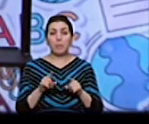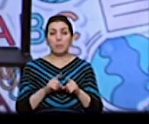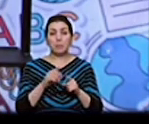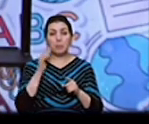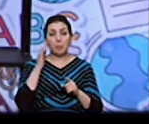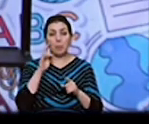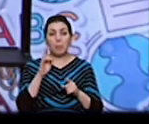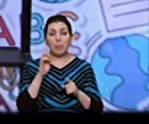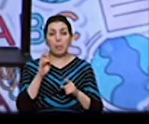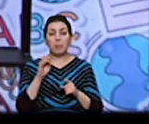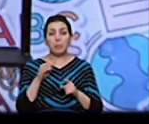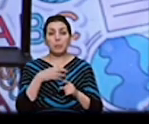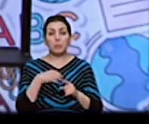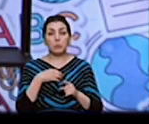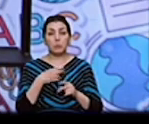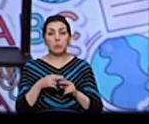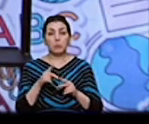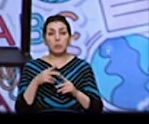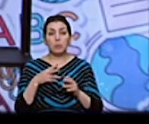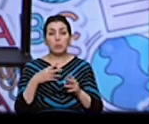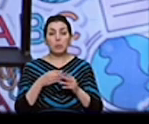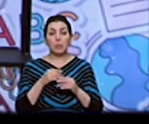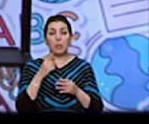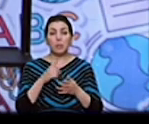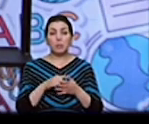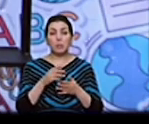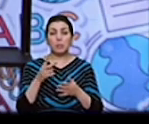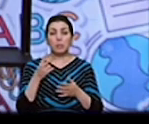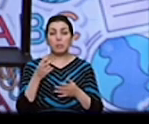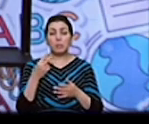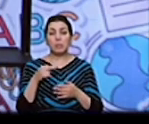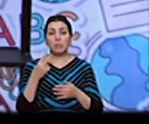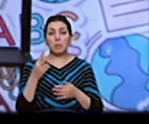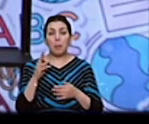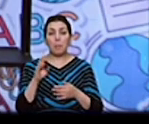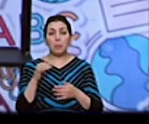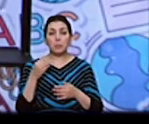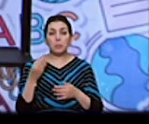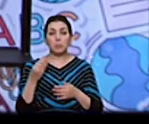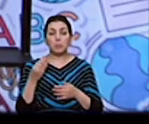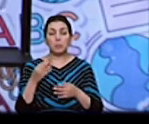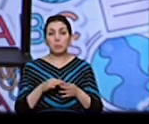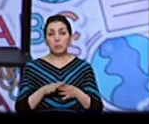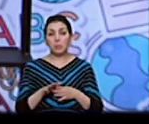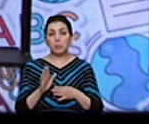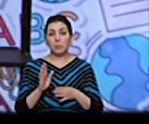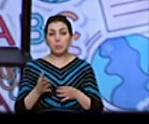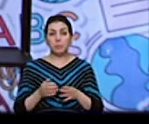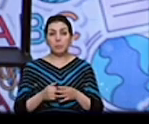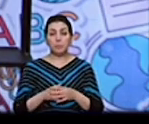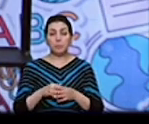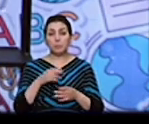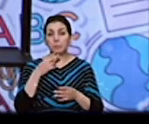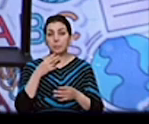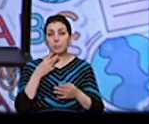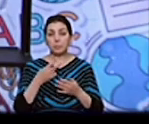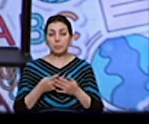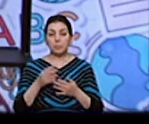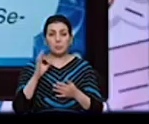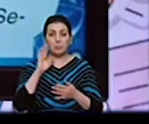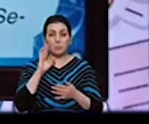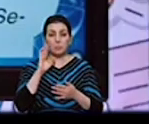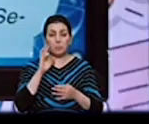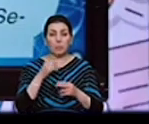mana shu bilimlarimiz asosida sizlar bilan darslikdagi 222 mashqni bajaramiz. Diqqat bilan